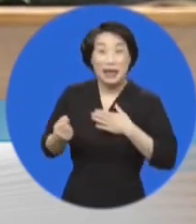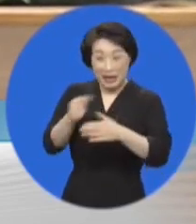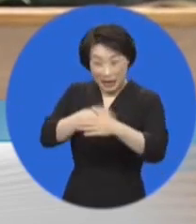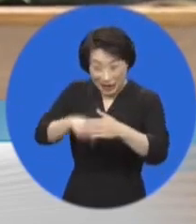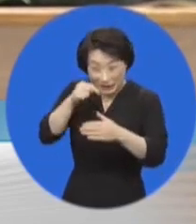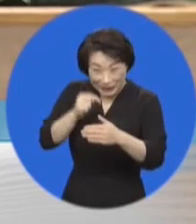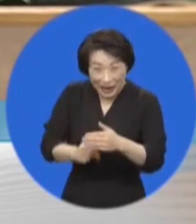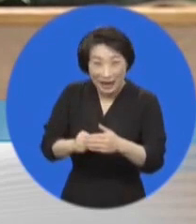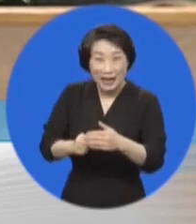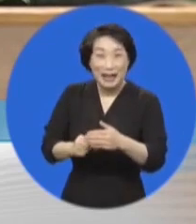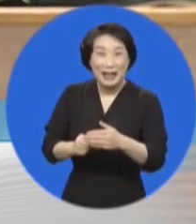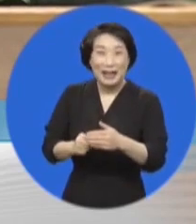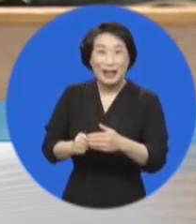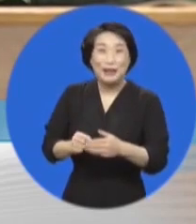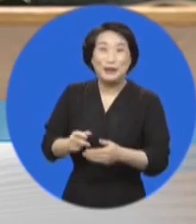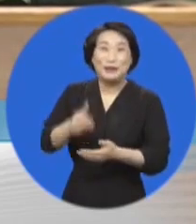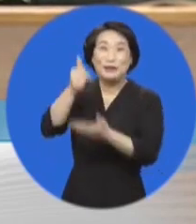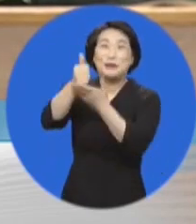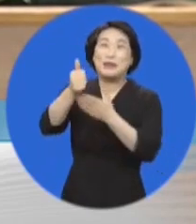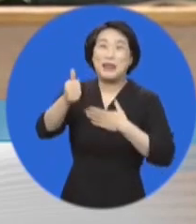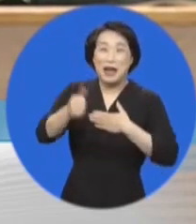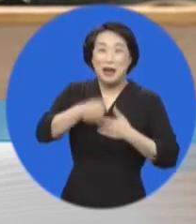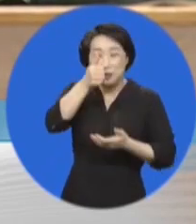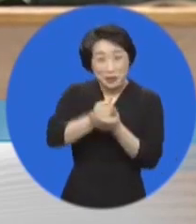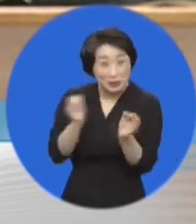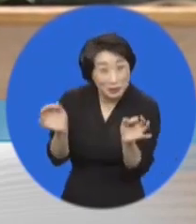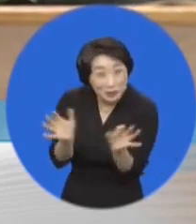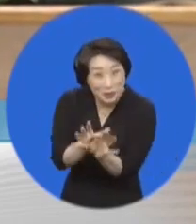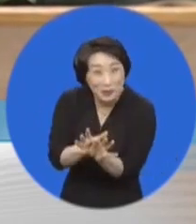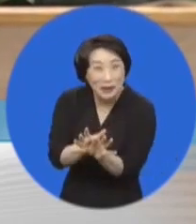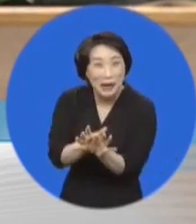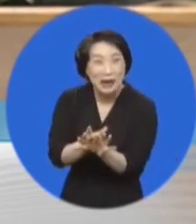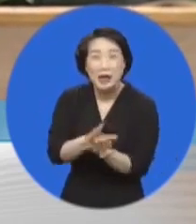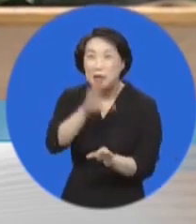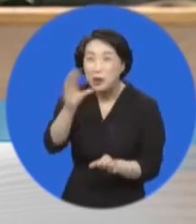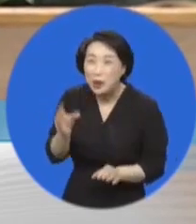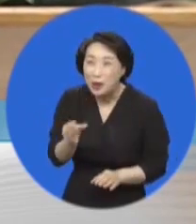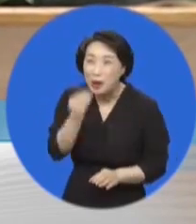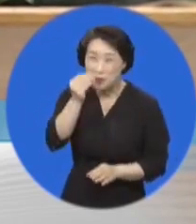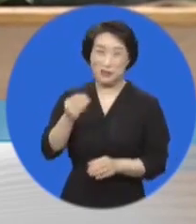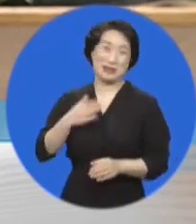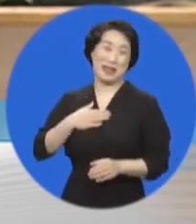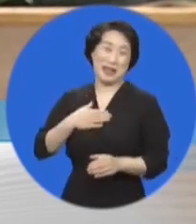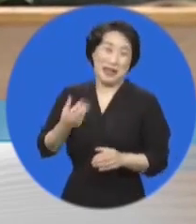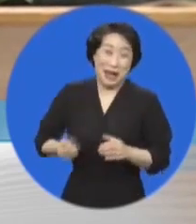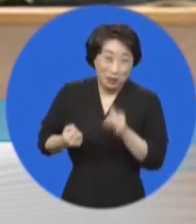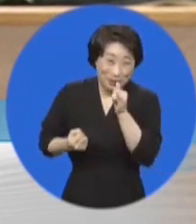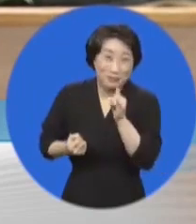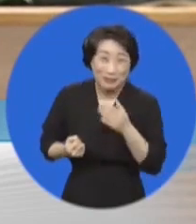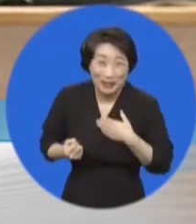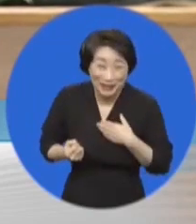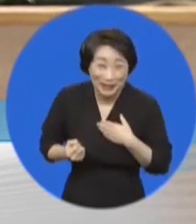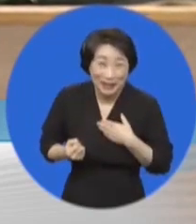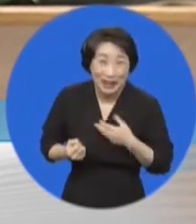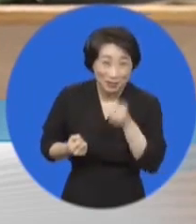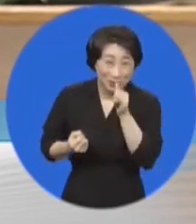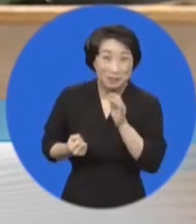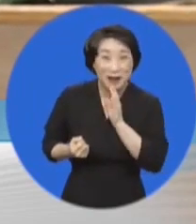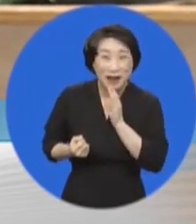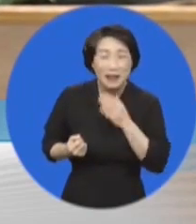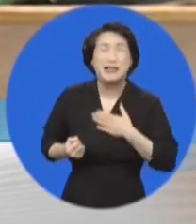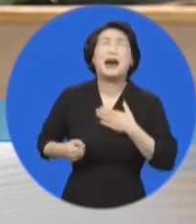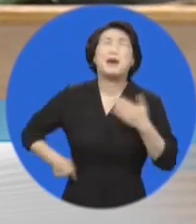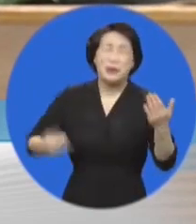속에 당신이 나의 죄를 도말한 거룩함이 이 안에 있어요.